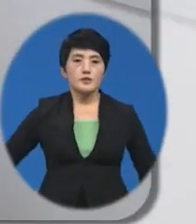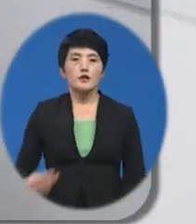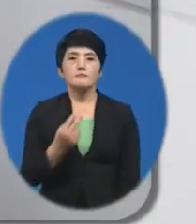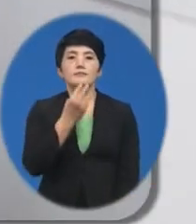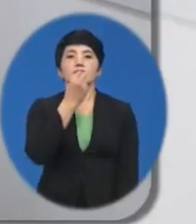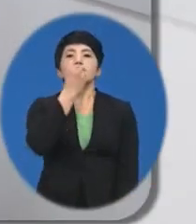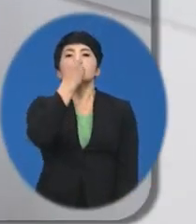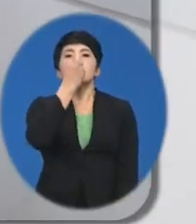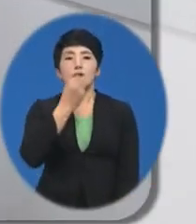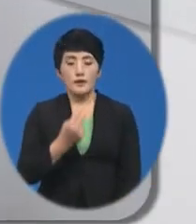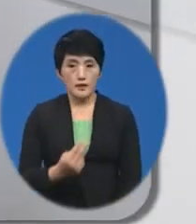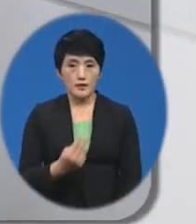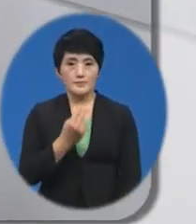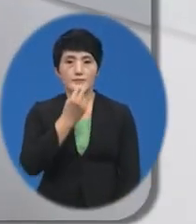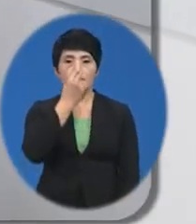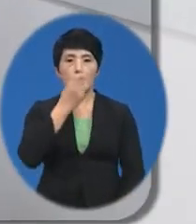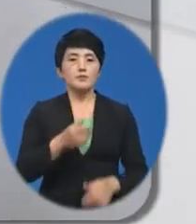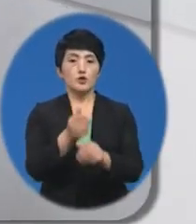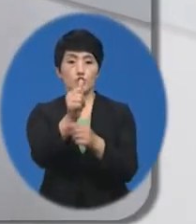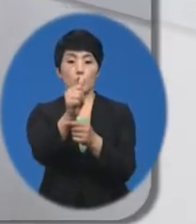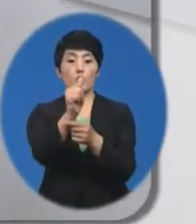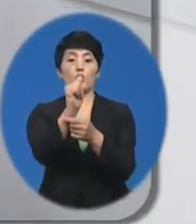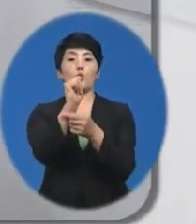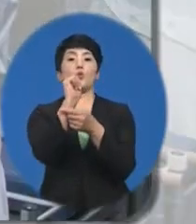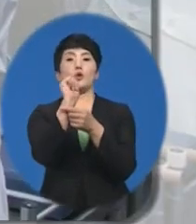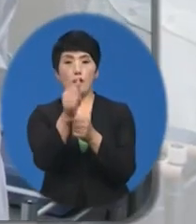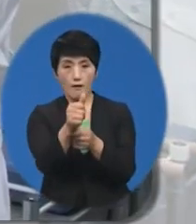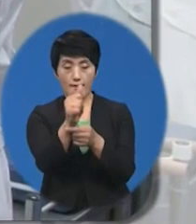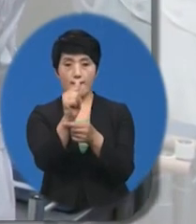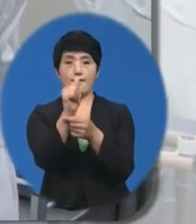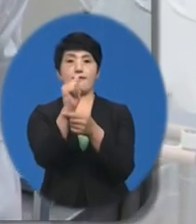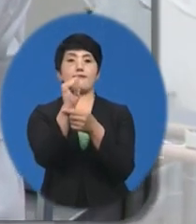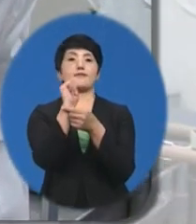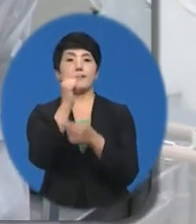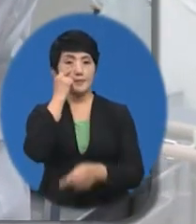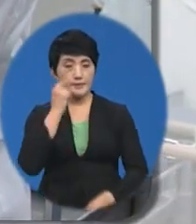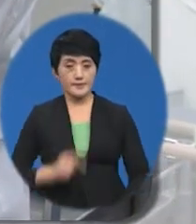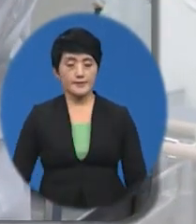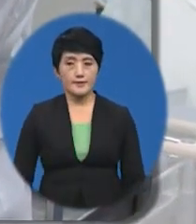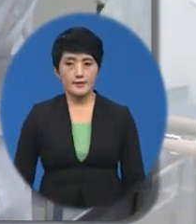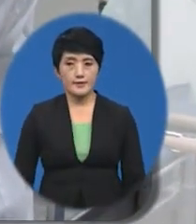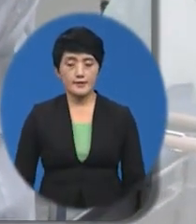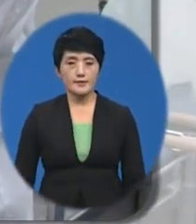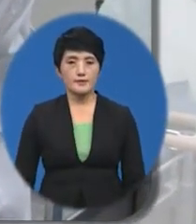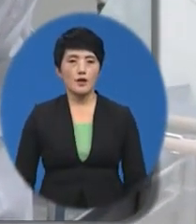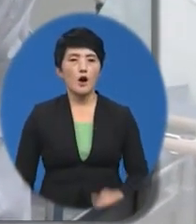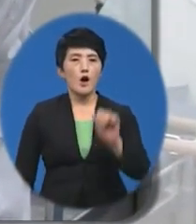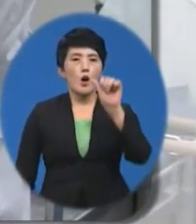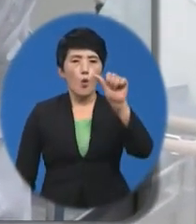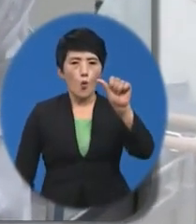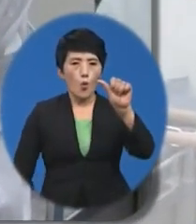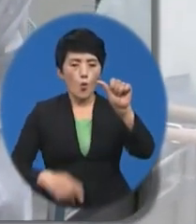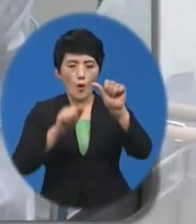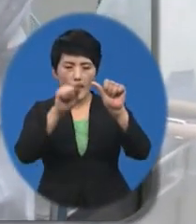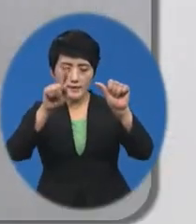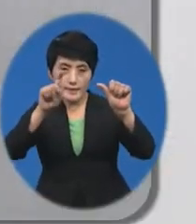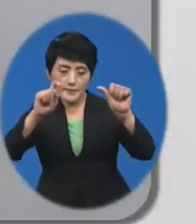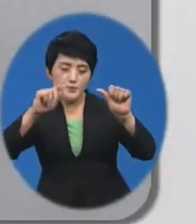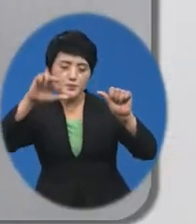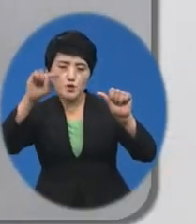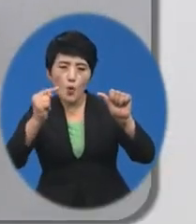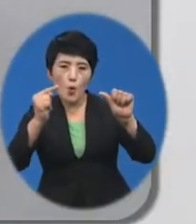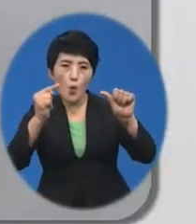들이마시며 상체를 서서히 뒤로 젖혀줍니다. 그 상태로 5에서 10초 정도 유지한 뒤